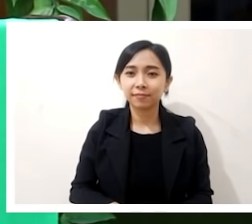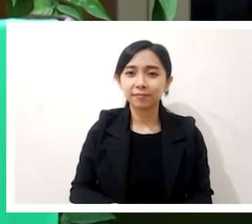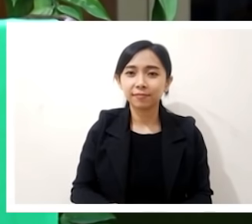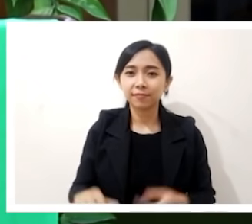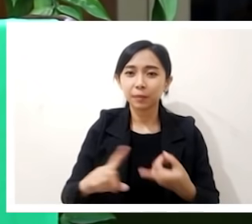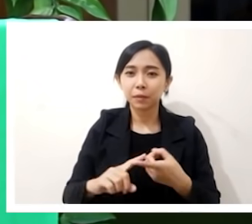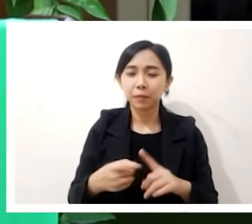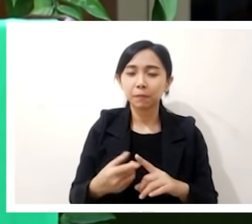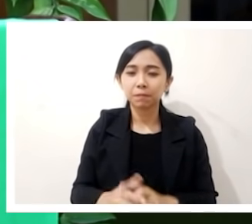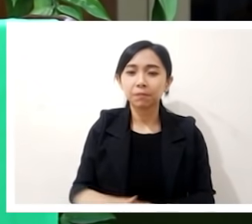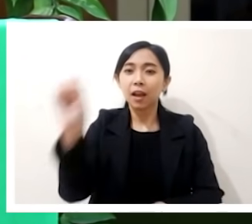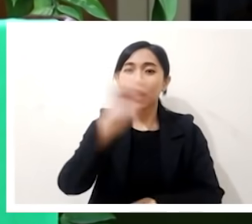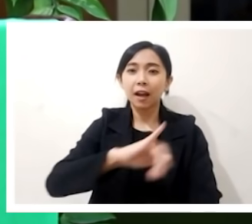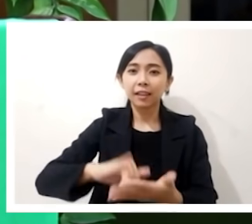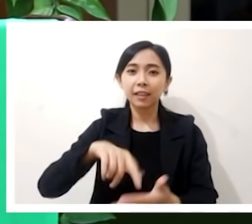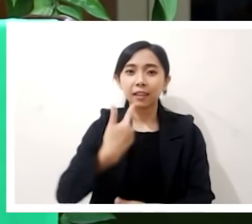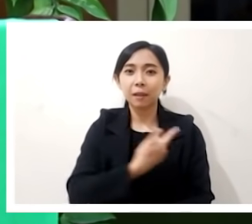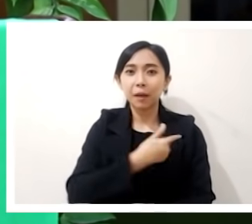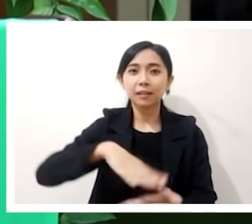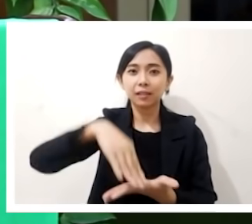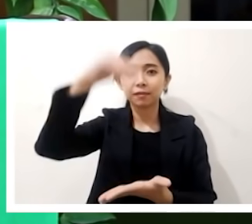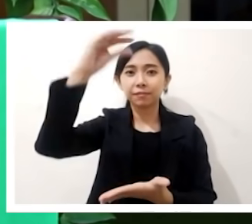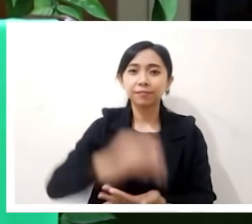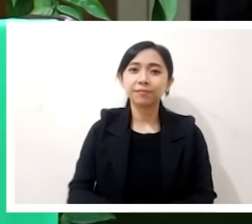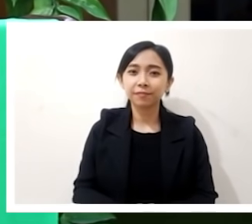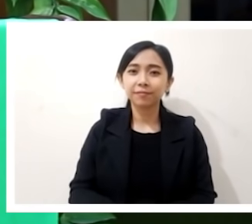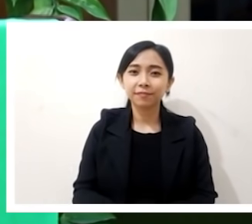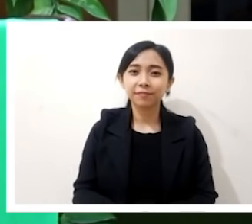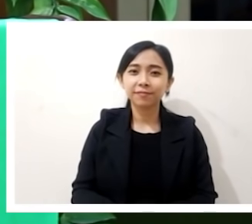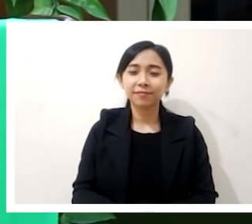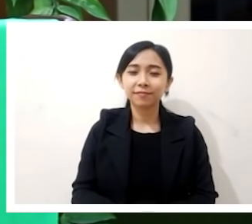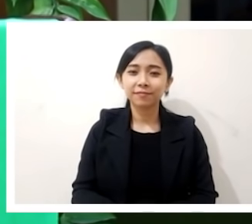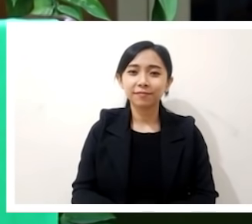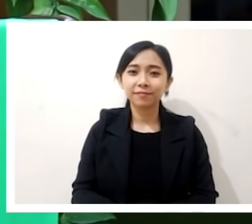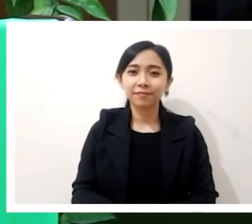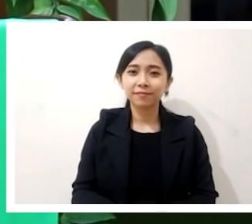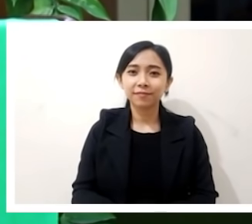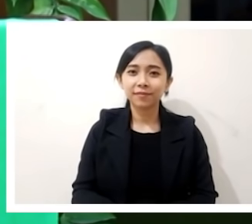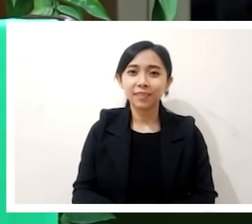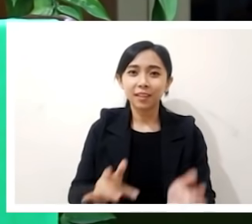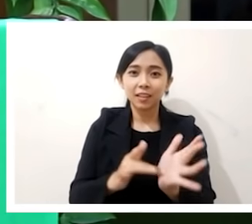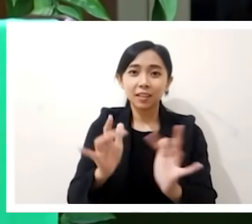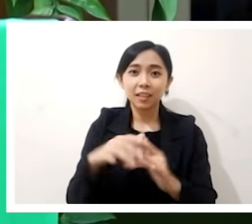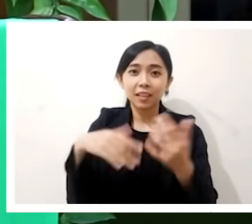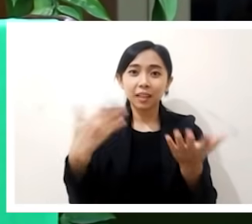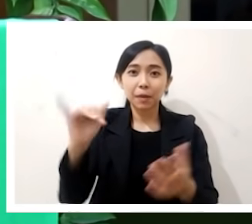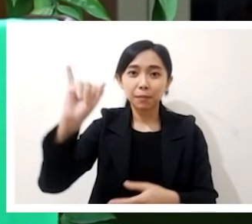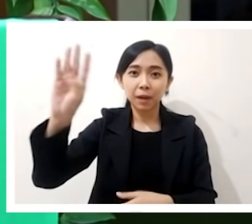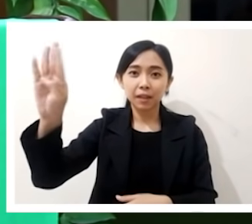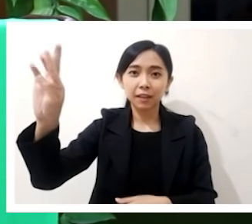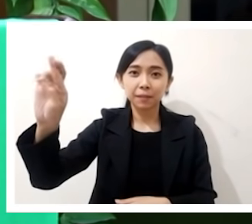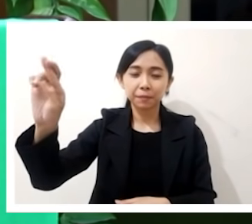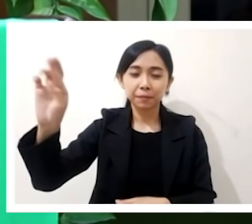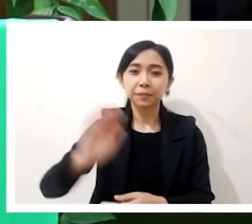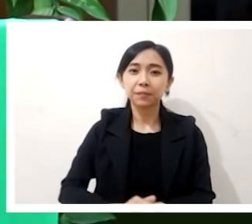Saudara-saudara, hari ini kita juga belajar bahwa penulis surat Ibrani tidak hanya berhenti pada pengajaran bahwa